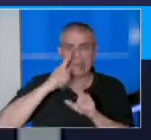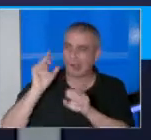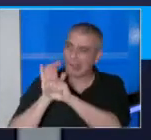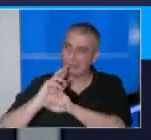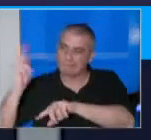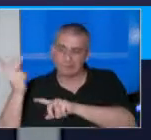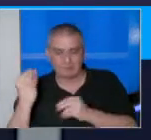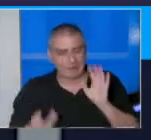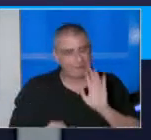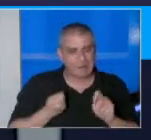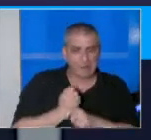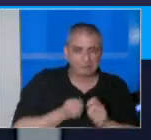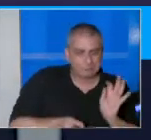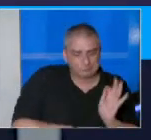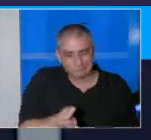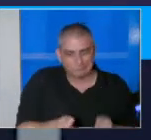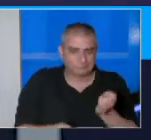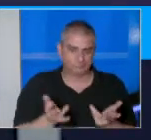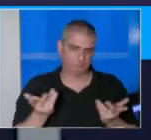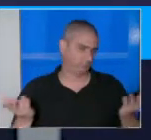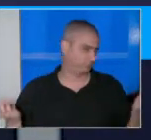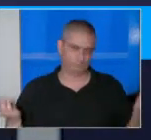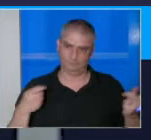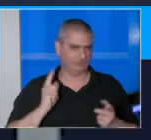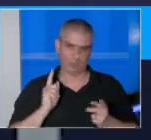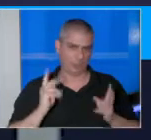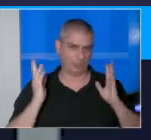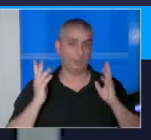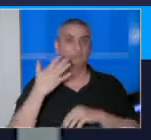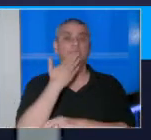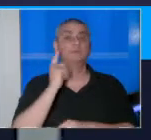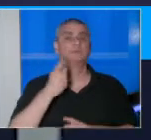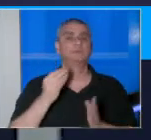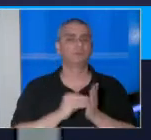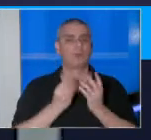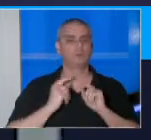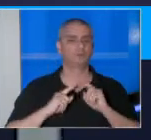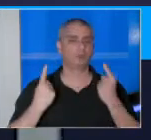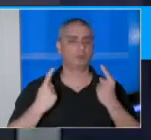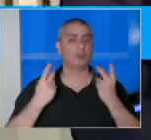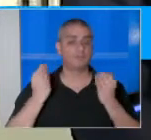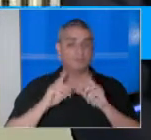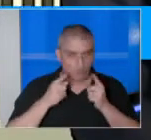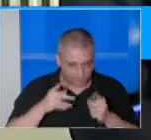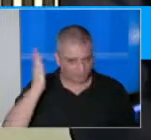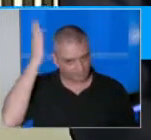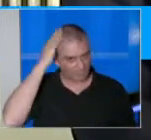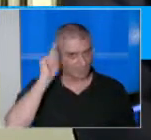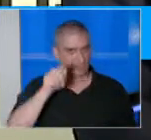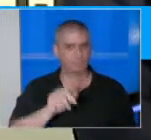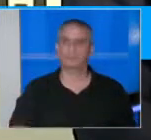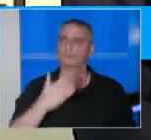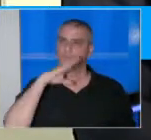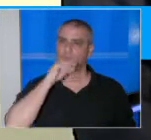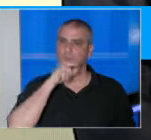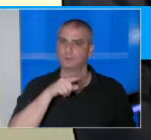את השני, ואיך להכניס לו קטנה בפריים טיים. זה לא העניין. מדינת ישראל צריכה עכשיו משהו אחר, והמשהו אחר הזה זה נפתלי בנט. כן, בוא נדבר